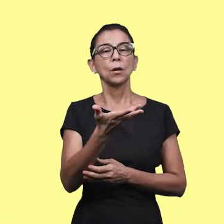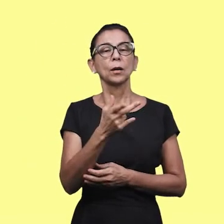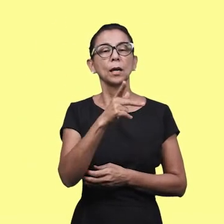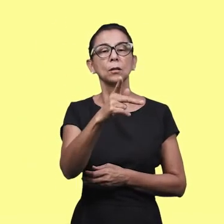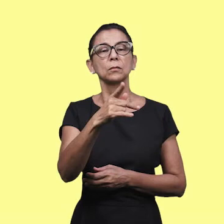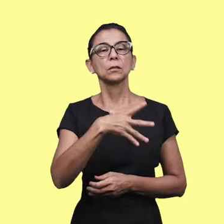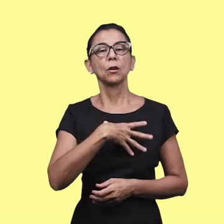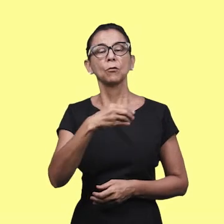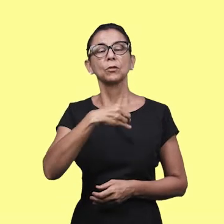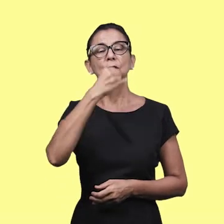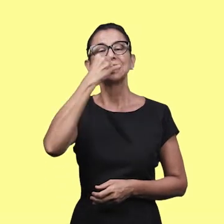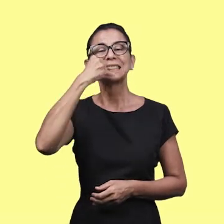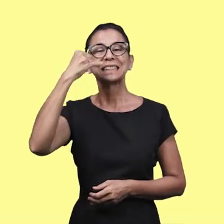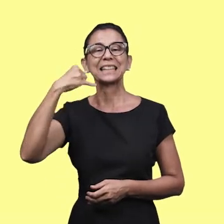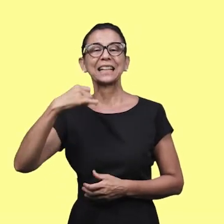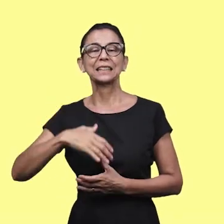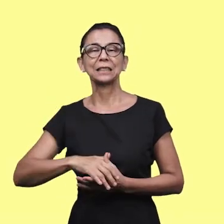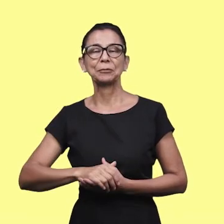et